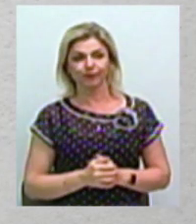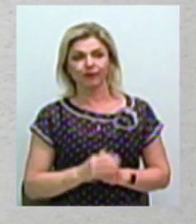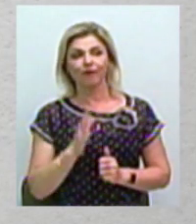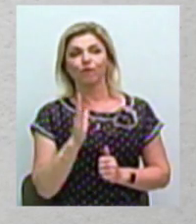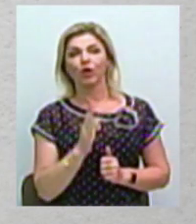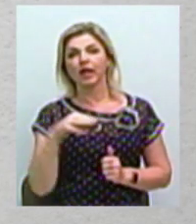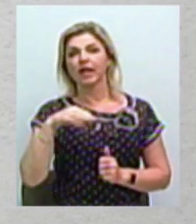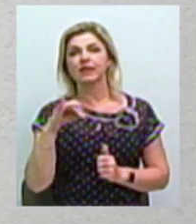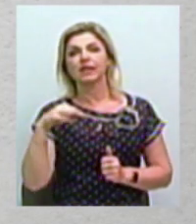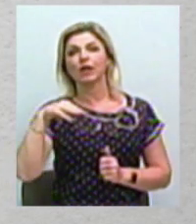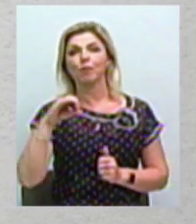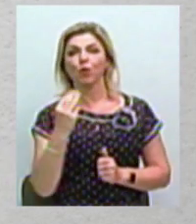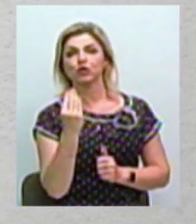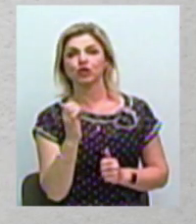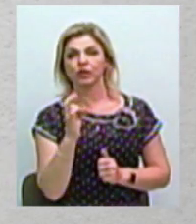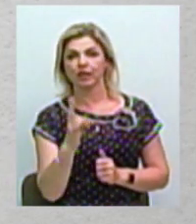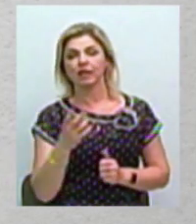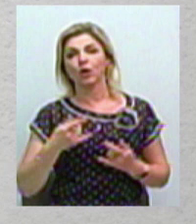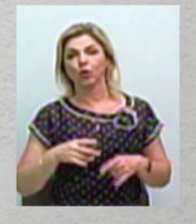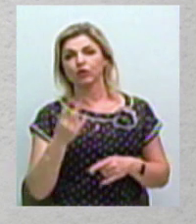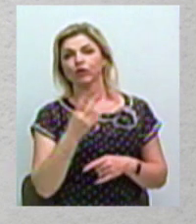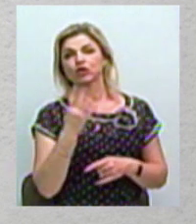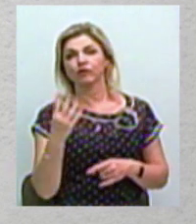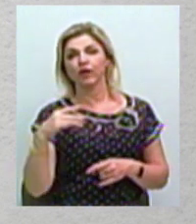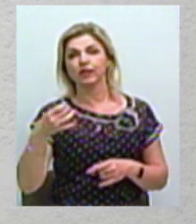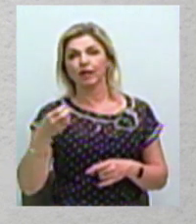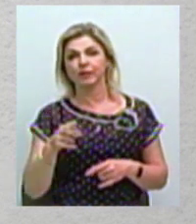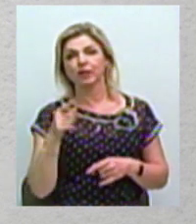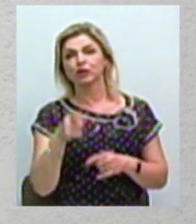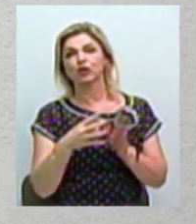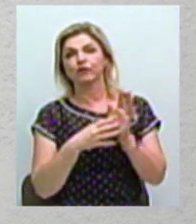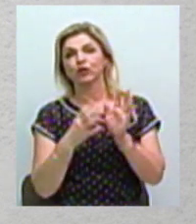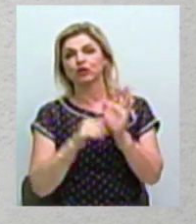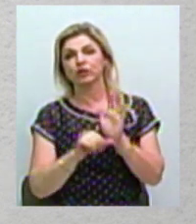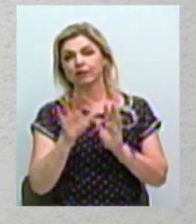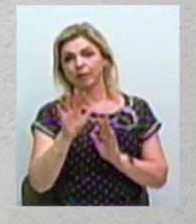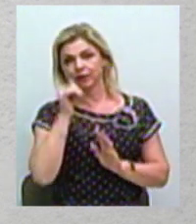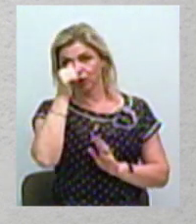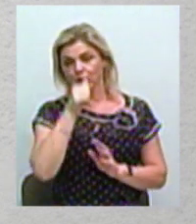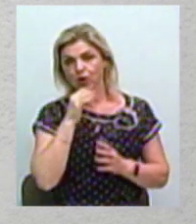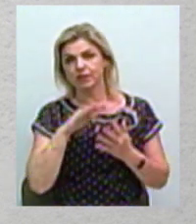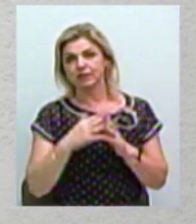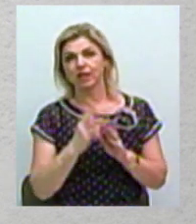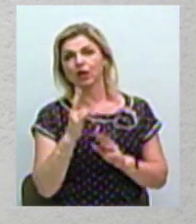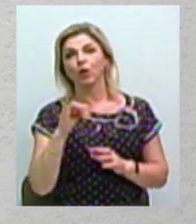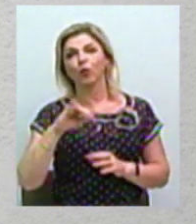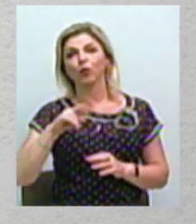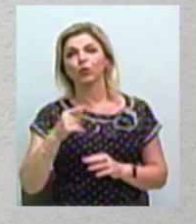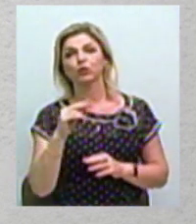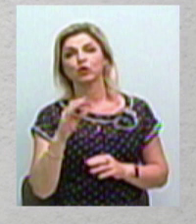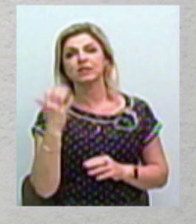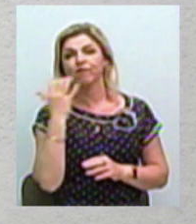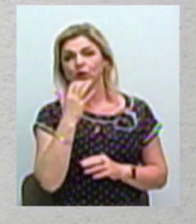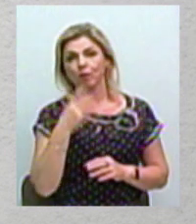Володимир Тимошин народився 24 липня 1965 року в селі Кольчугине Сімферопольського